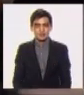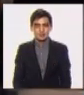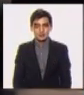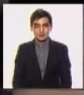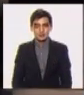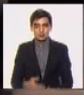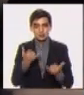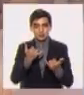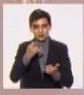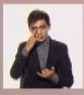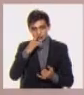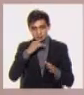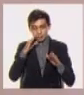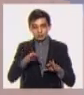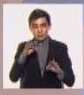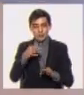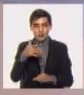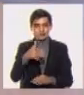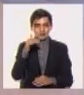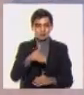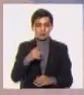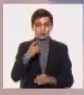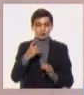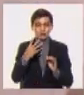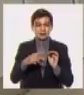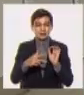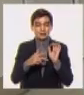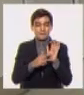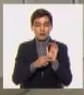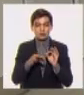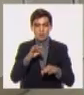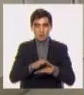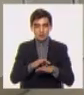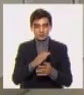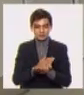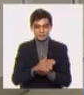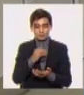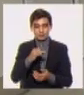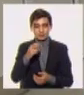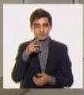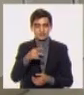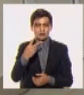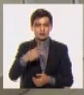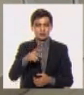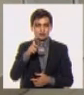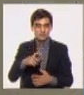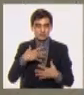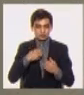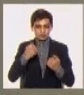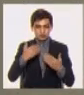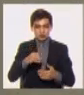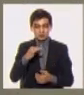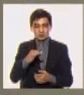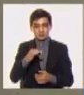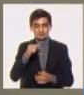На сегодня в Казахстане подтверждено 5138 заболевших коронавирусом. 2020 вылечились. За